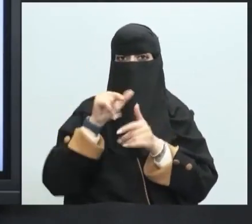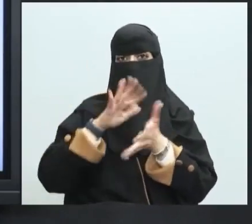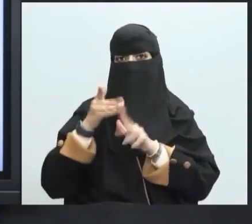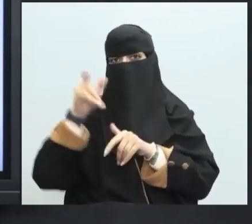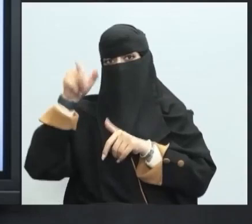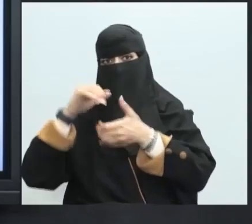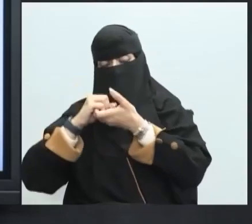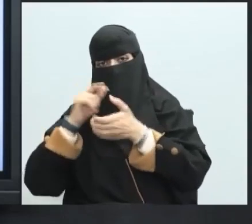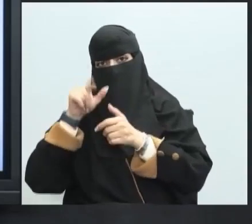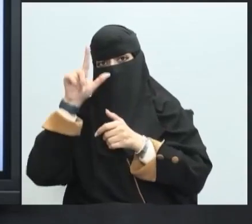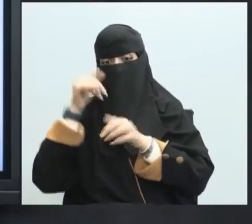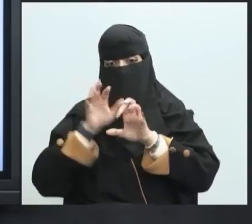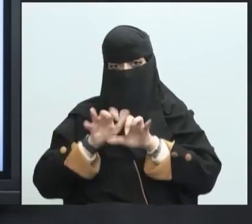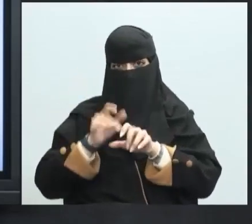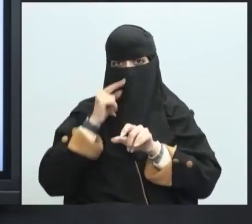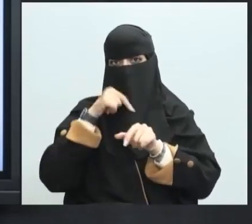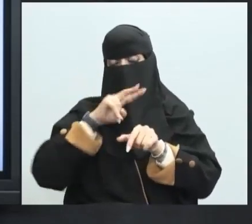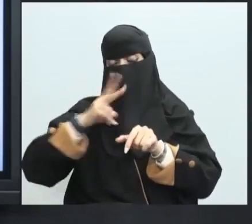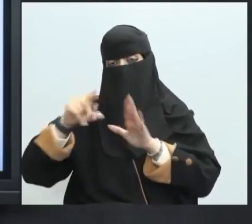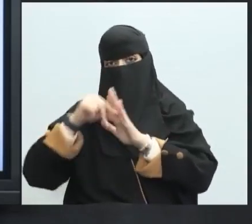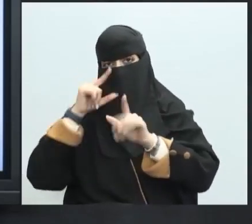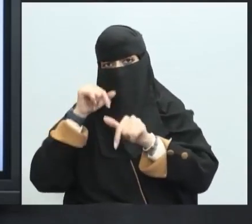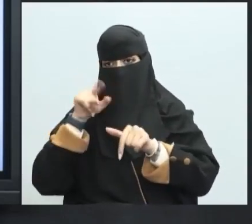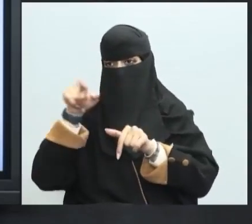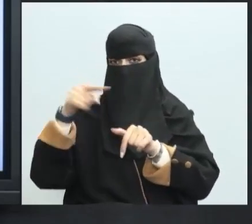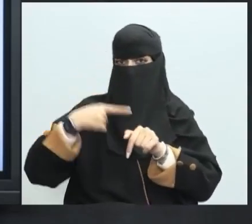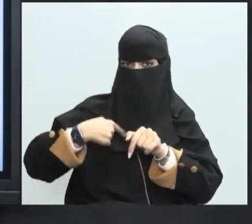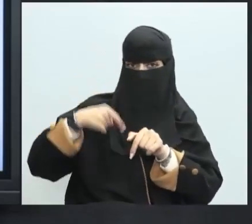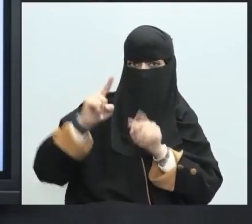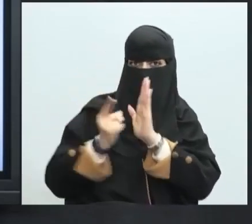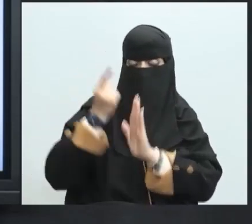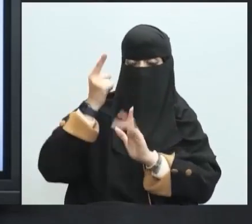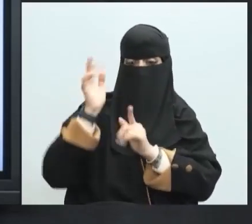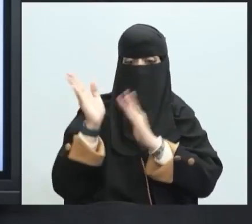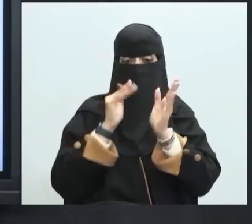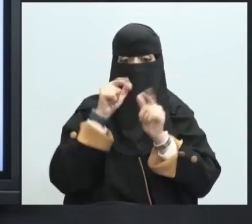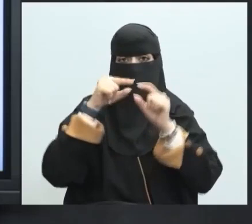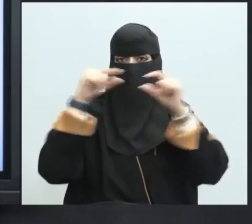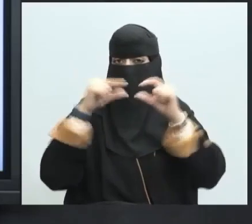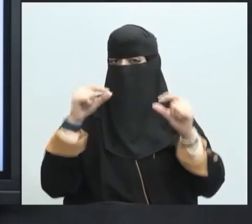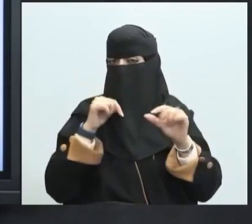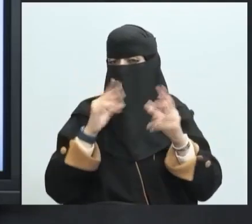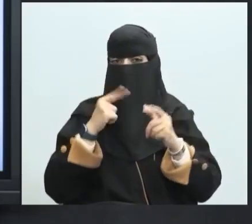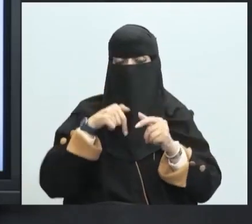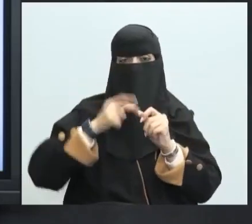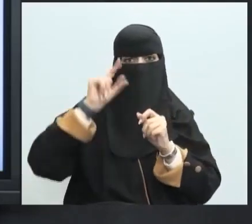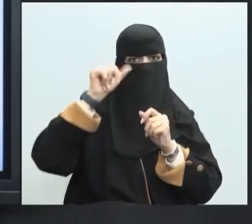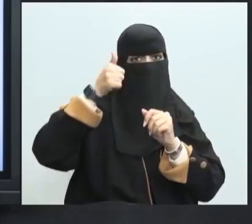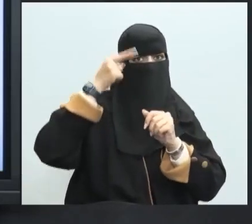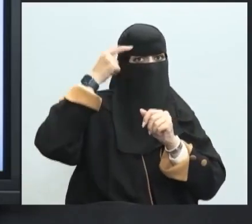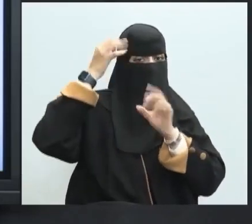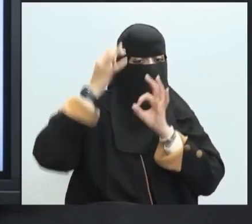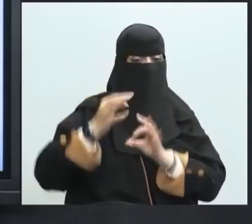او في التقنيه الى اخره من الموضوعات التي هذا يجيد في موضوع وذاك يجيد في موضوع في موضوع اخر فتذكر اسم الزميل والموضوع